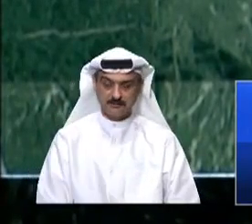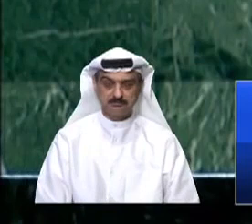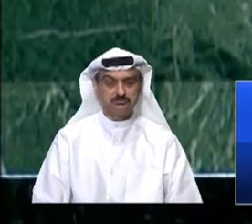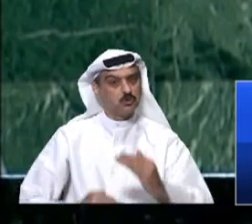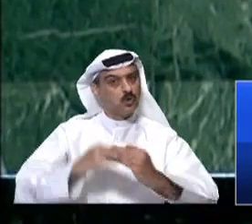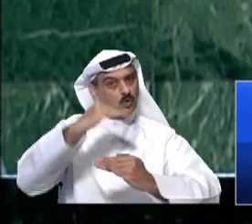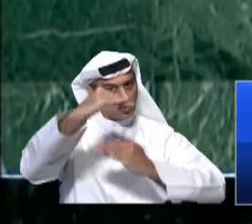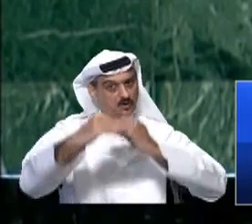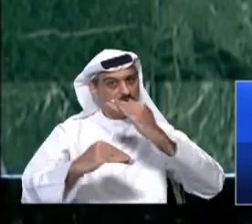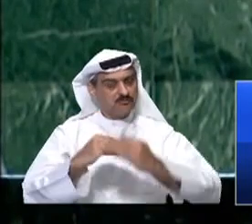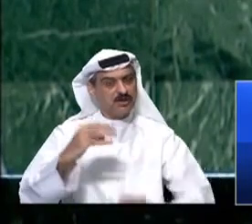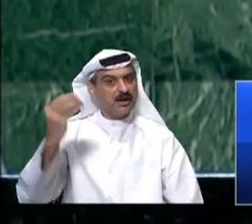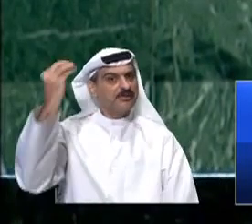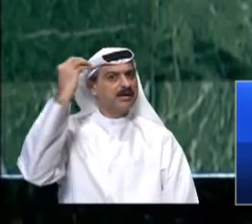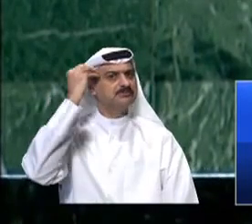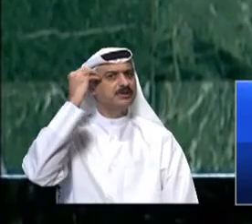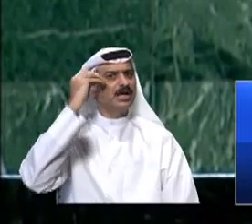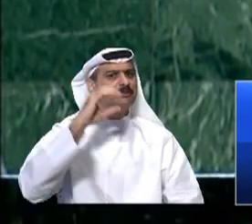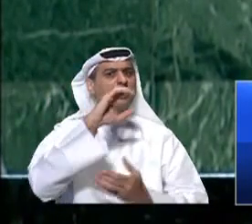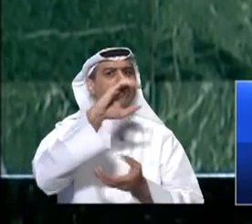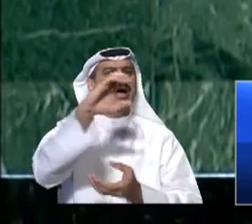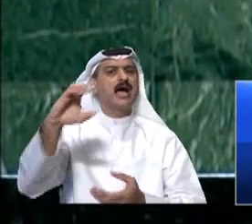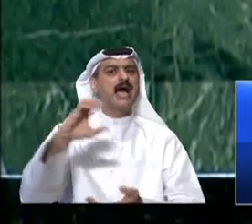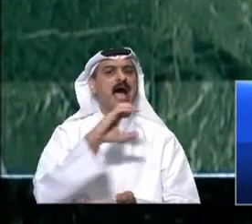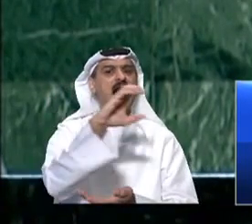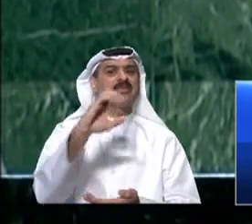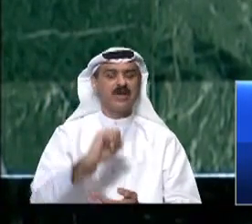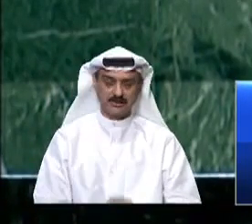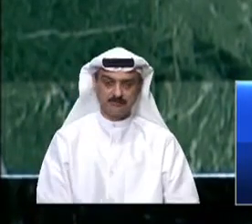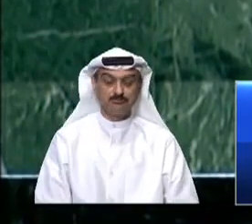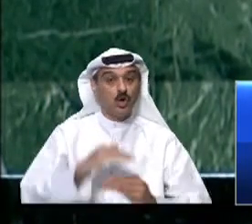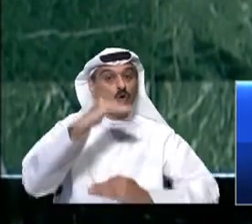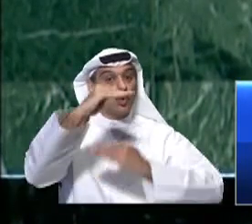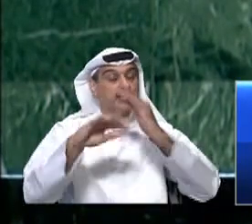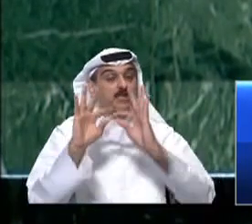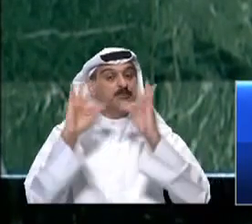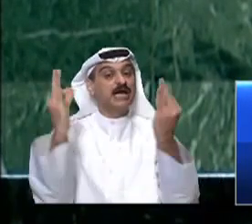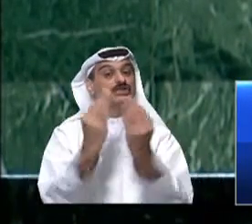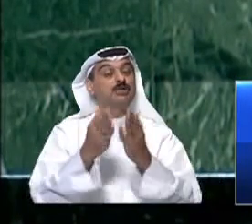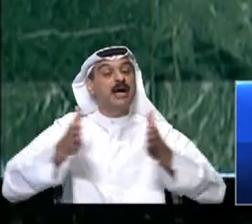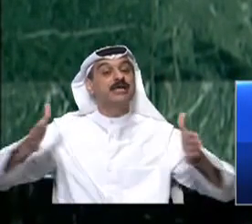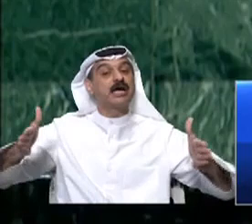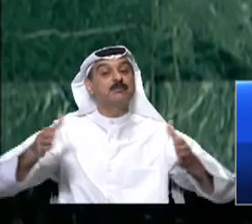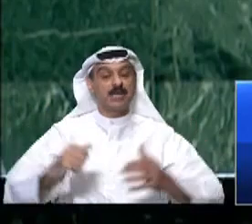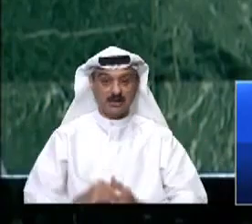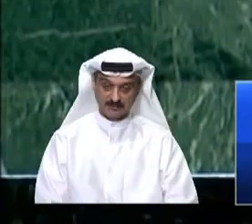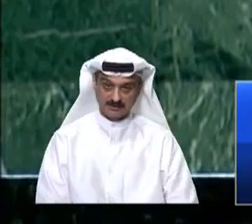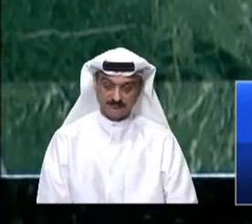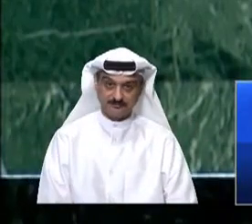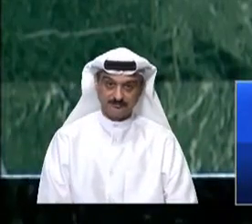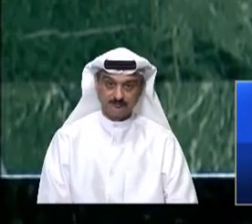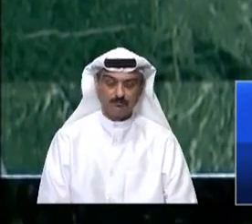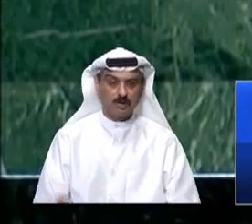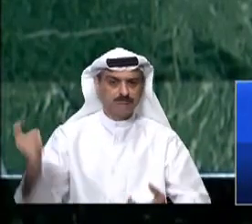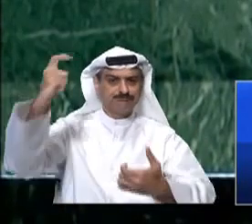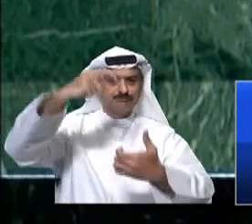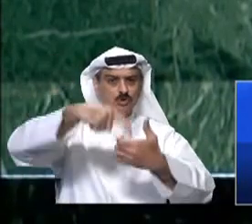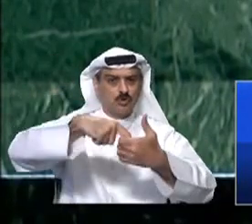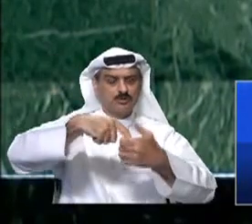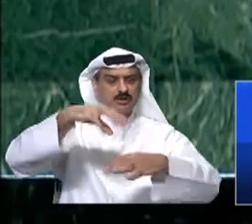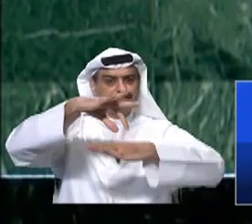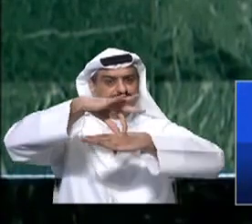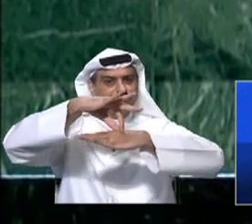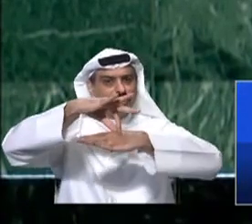في تقدمها العلمي والحضاري، وتنمية اجتماعية واسعة، وإبراز كذلك للعنصر